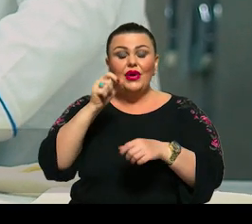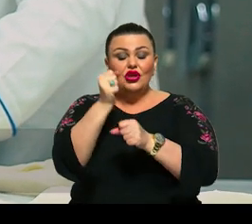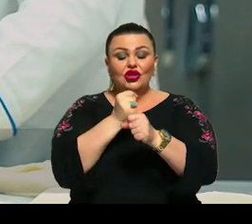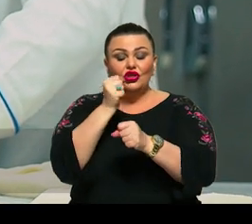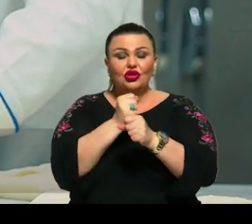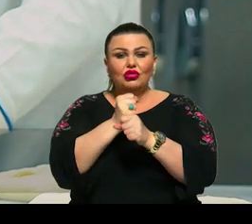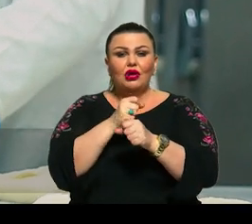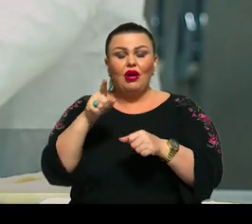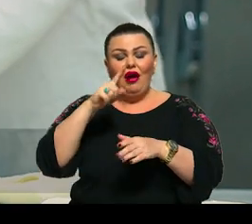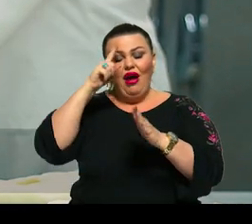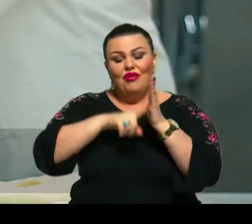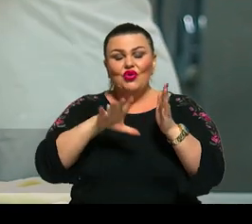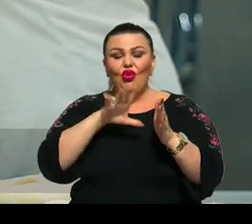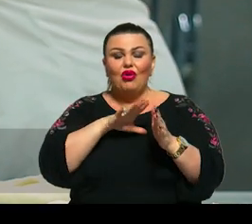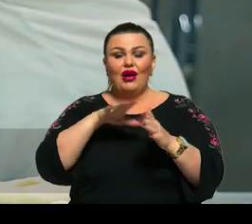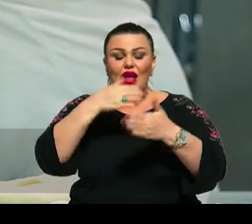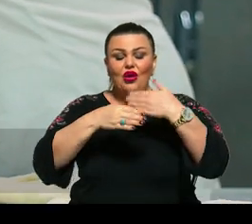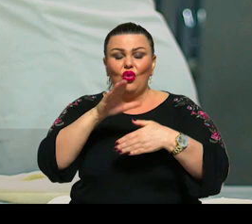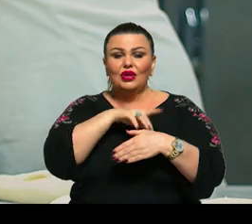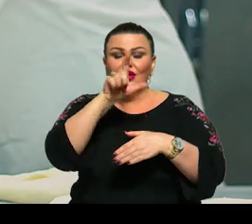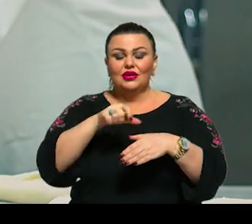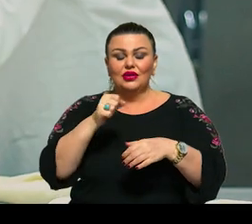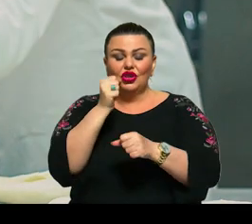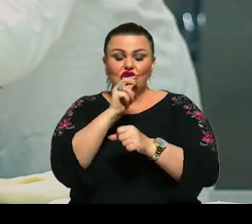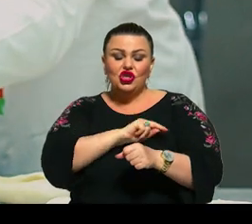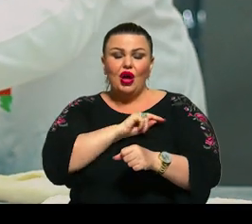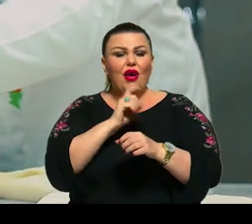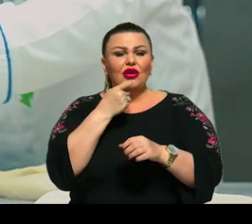ki, 50-yə olan insanlar işlənmək heç də çətin deyil.